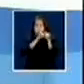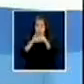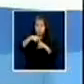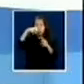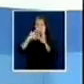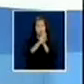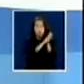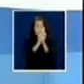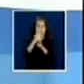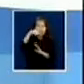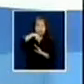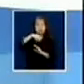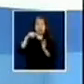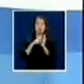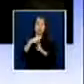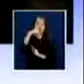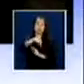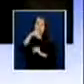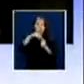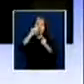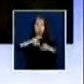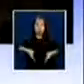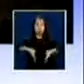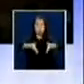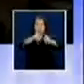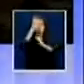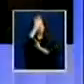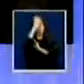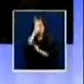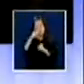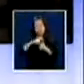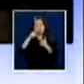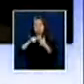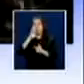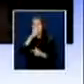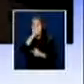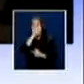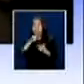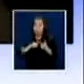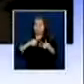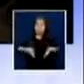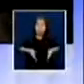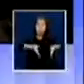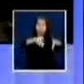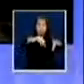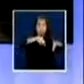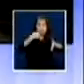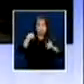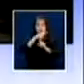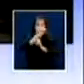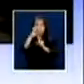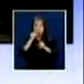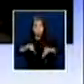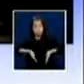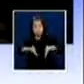พาะอย่างยิ่งก็คือในบริเวณถนนพระราม4บ่อนไก่คลองเตยและบริเวณถนนราชปราร